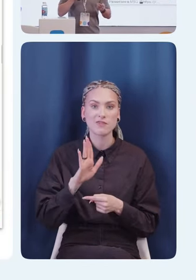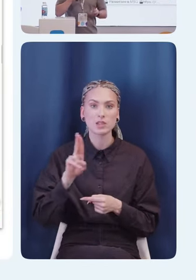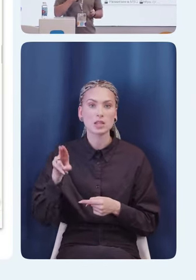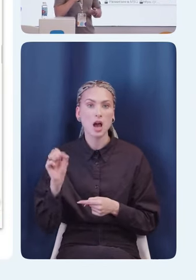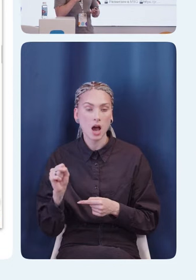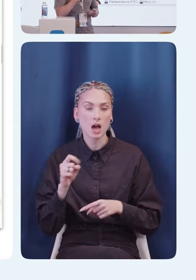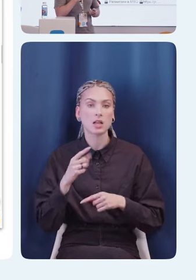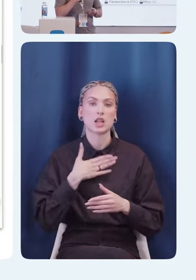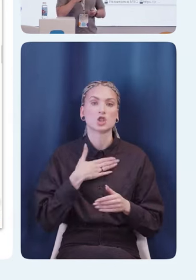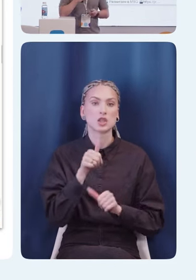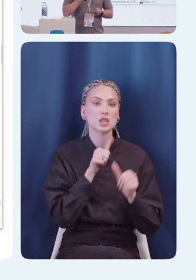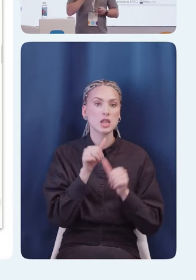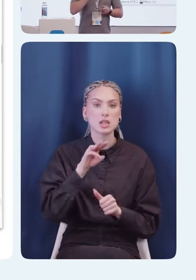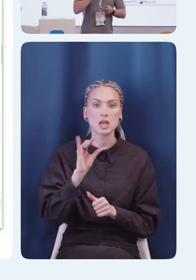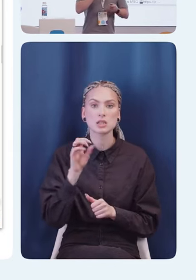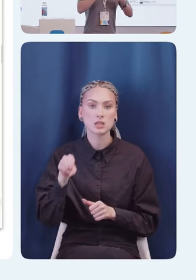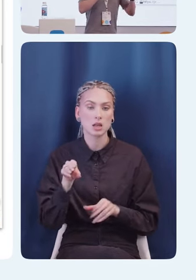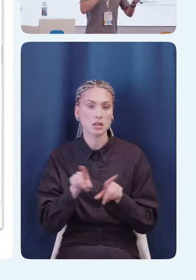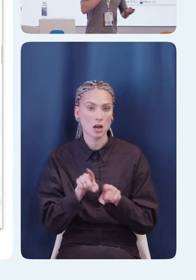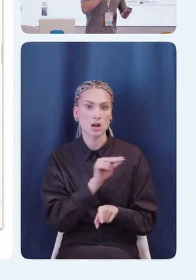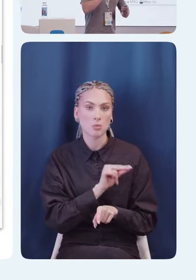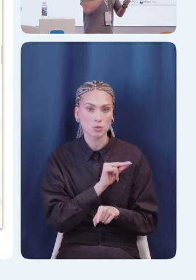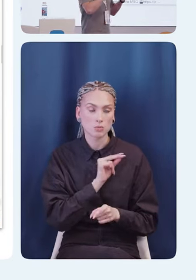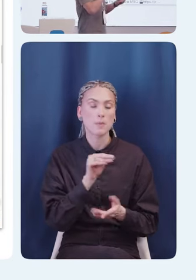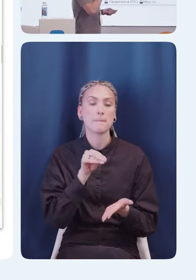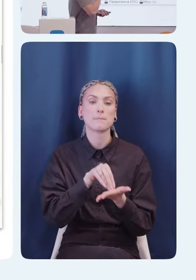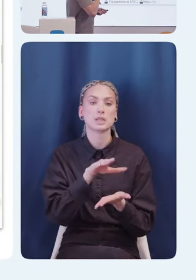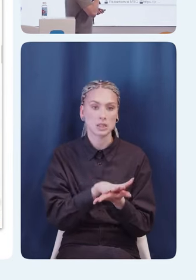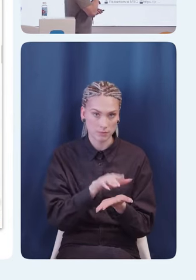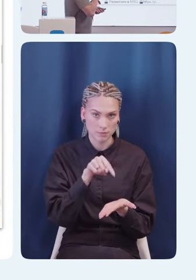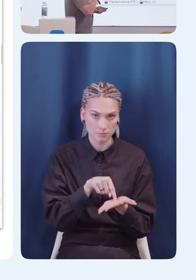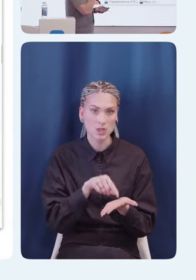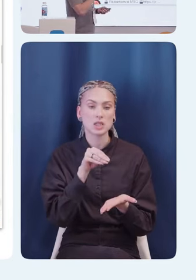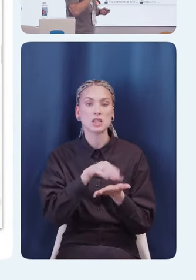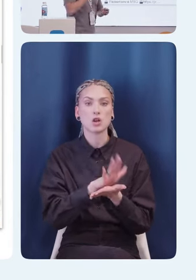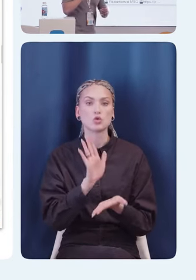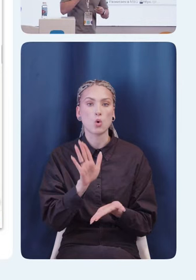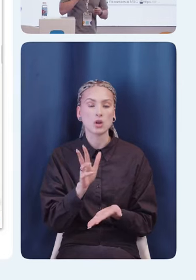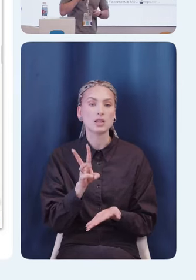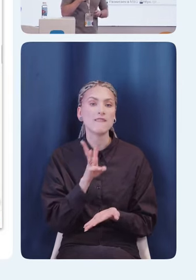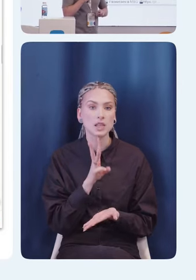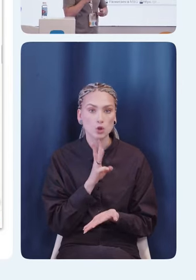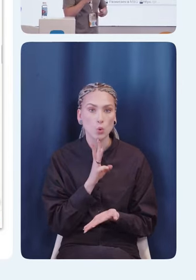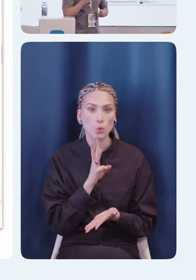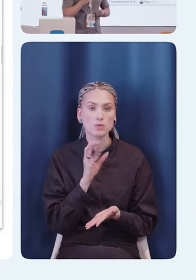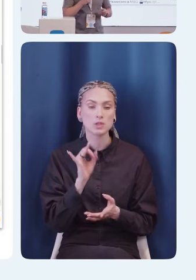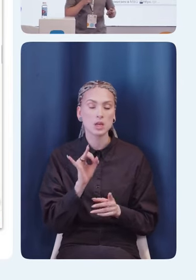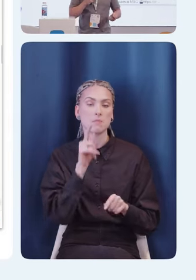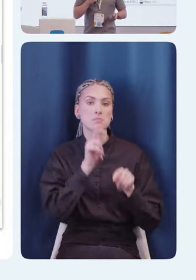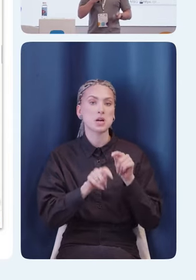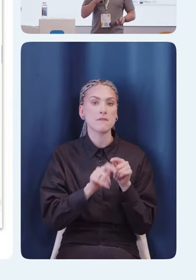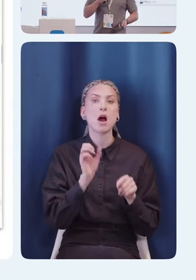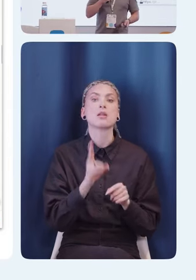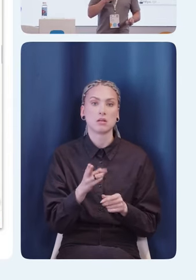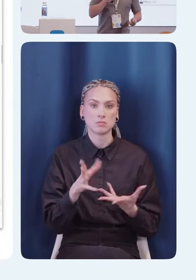наши тестировщики работают именно с ним, поставили его, то, к сожалению, он ставится только на Windows, и начали проверять, как